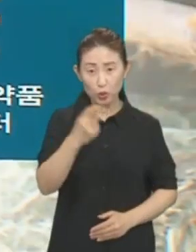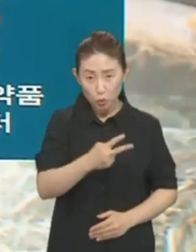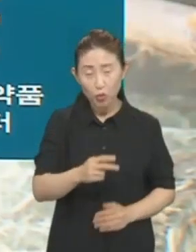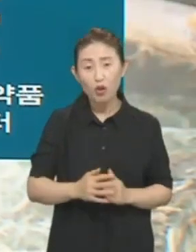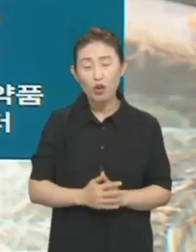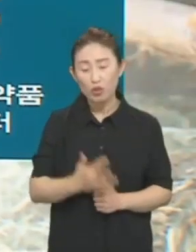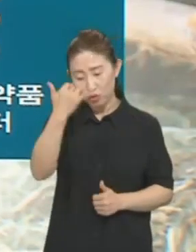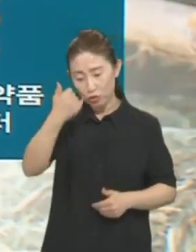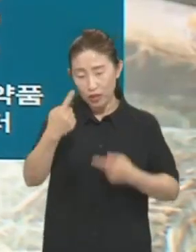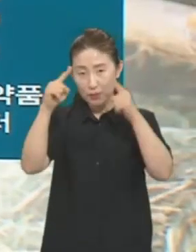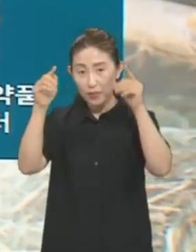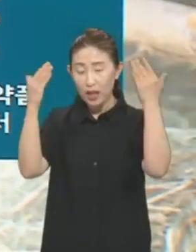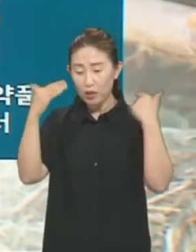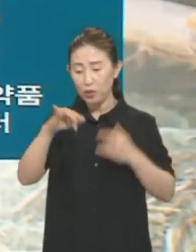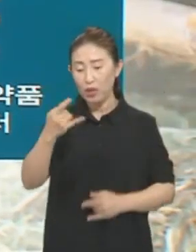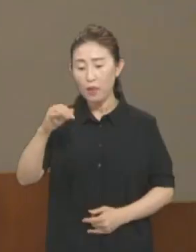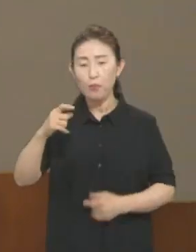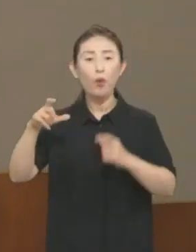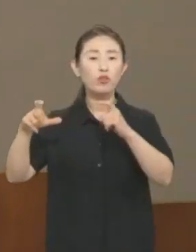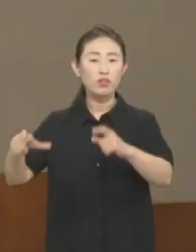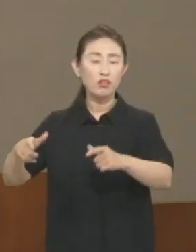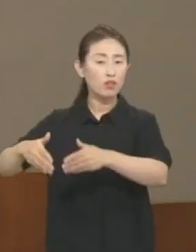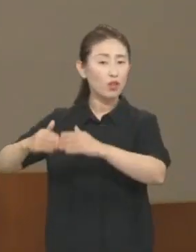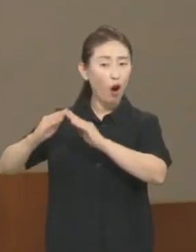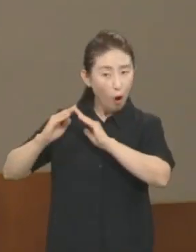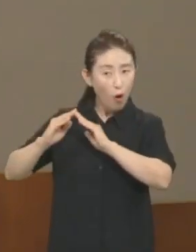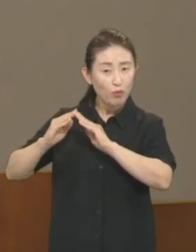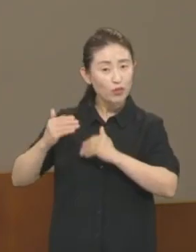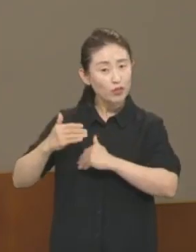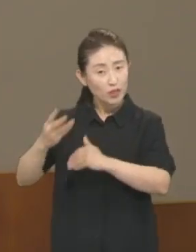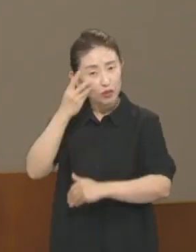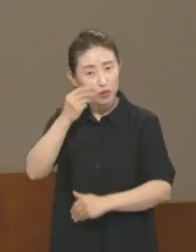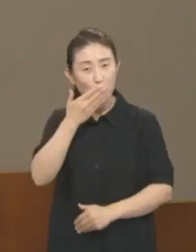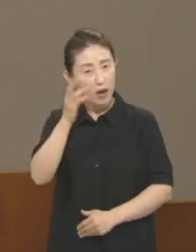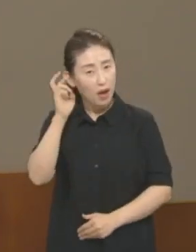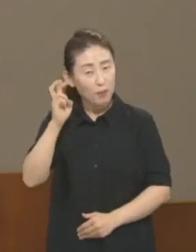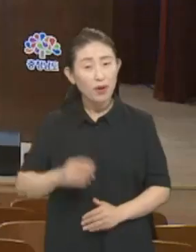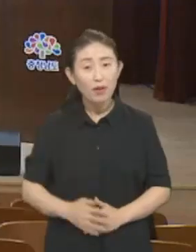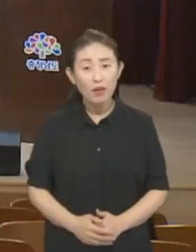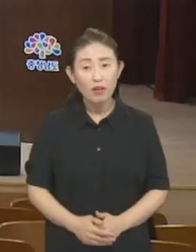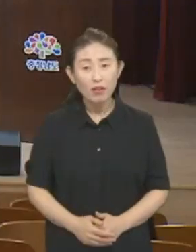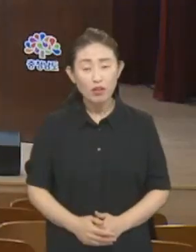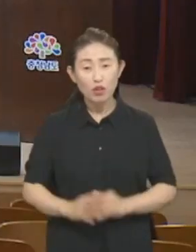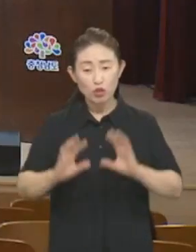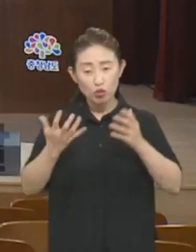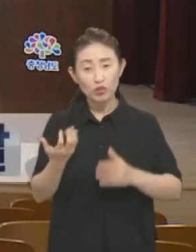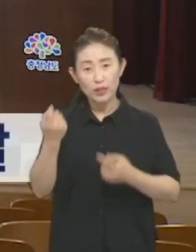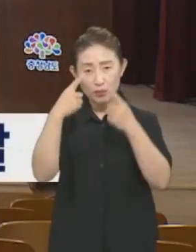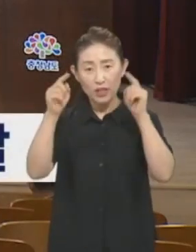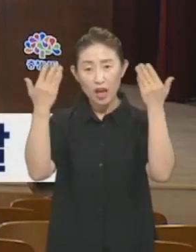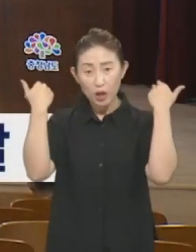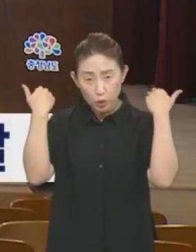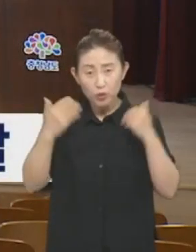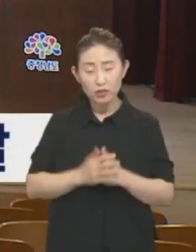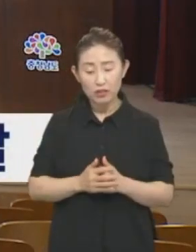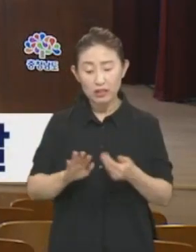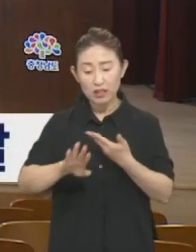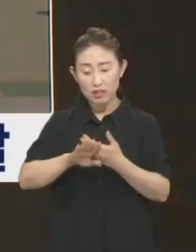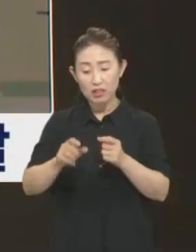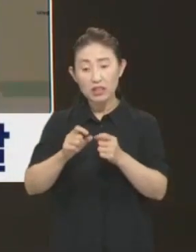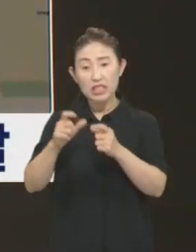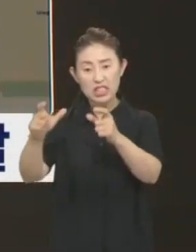지지부진했던 충남대 내포 캠퍼스 조성 사업에도 청신호가 켜졌습니다. 특히 국립대는 그동안 소재지의 타지역